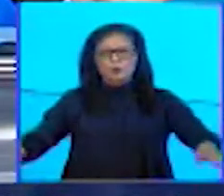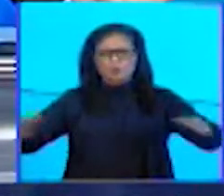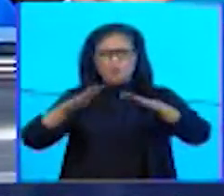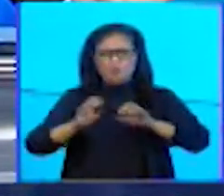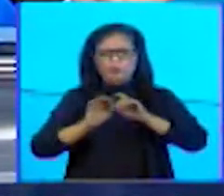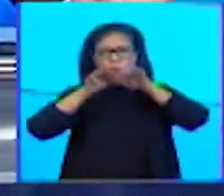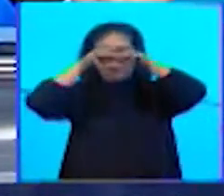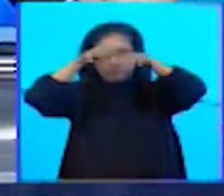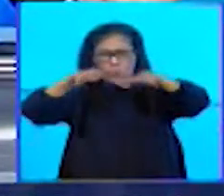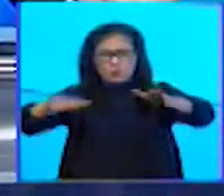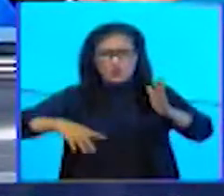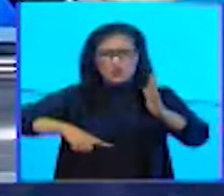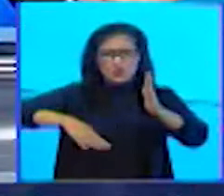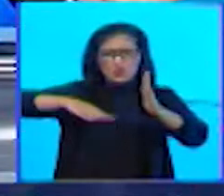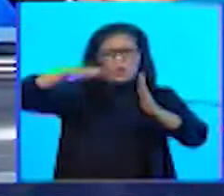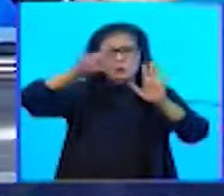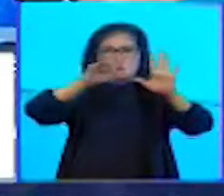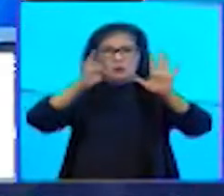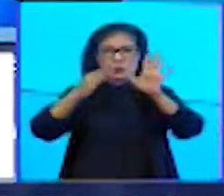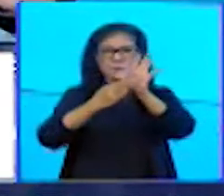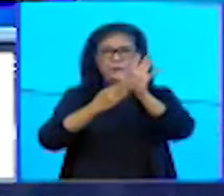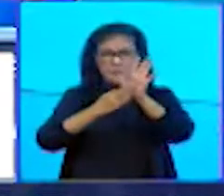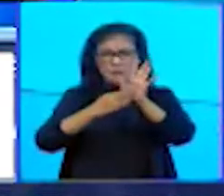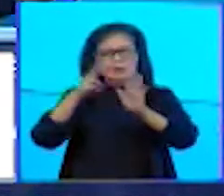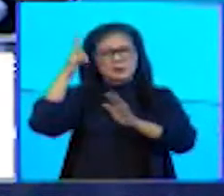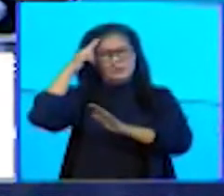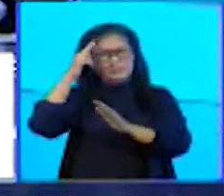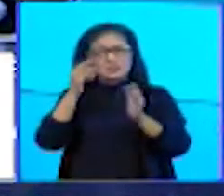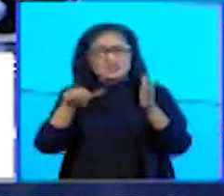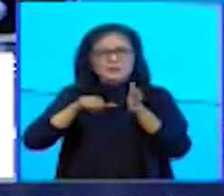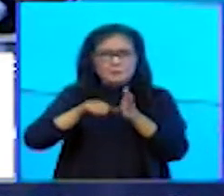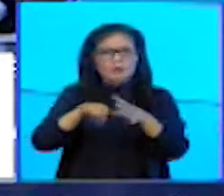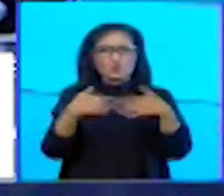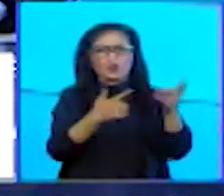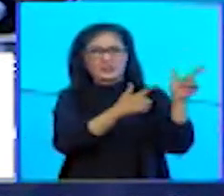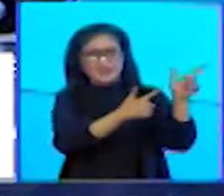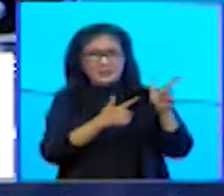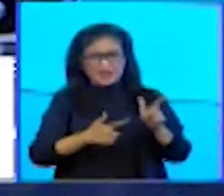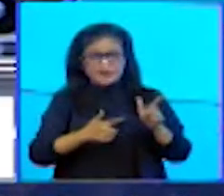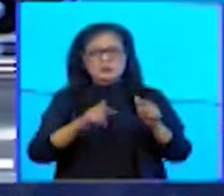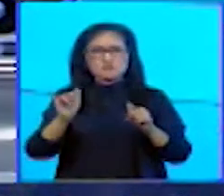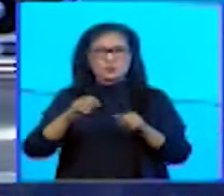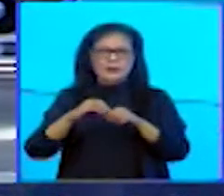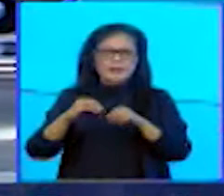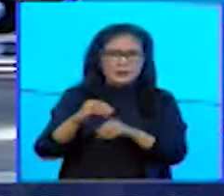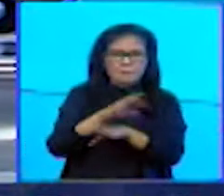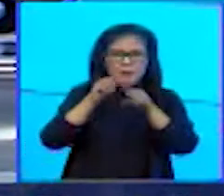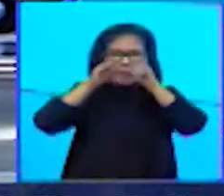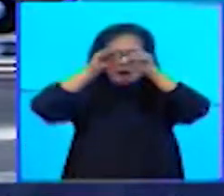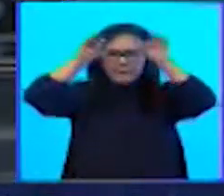Pemkab karo dibantu personel tni-polri menyiram desa yang terdampak abu vulkanik Gunung Sinabung